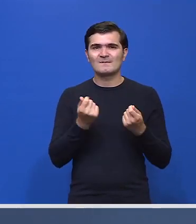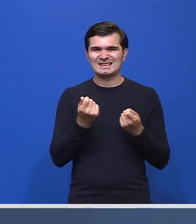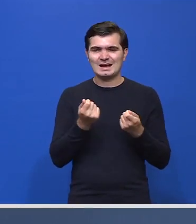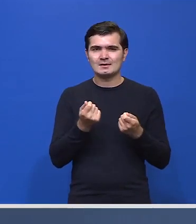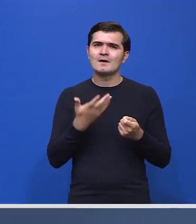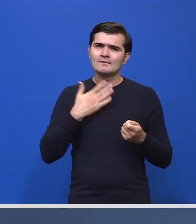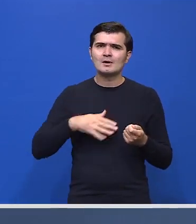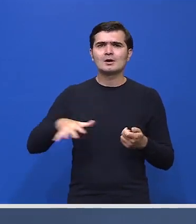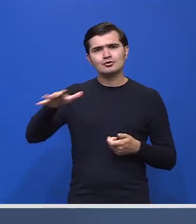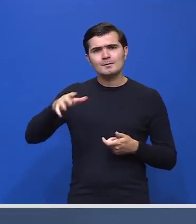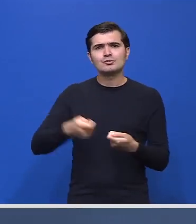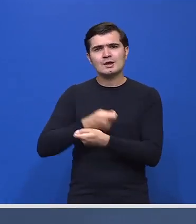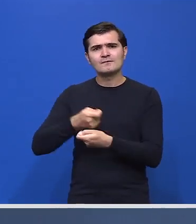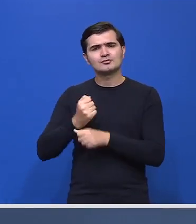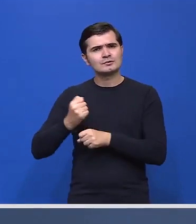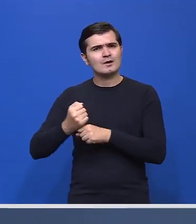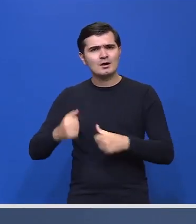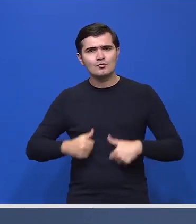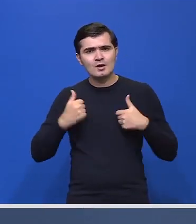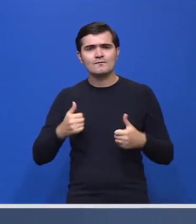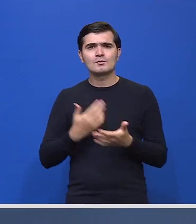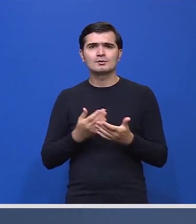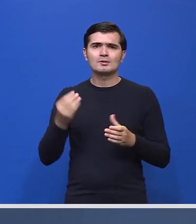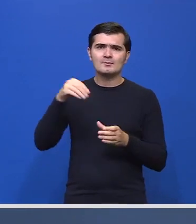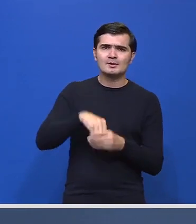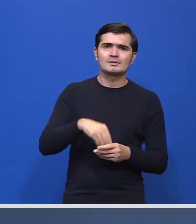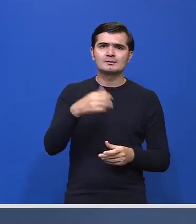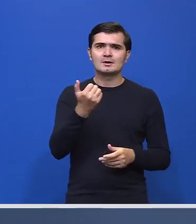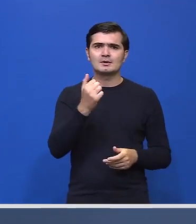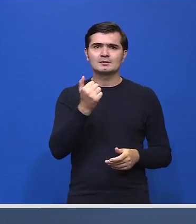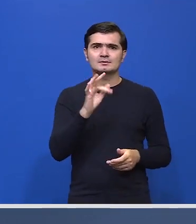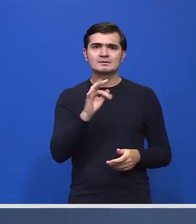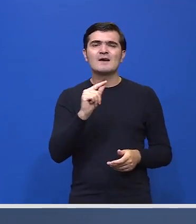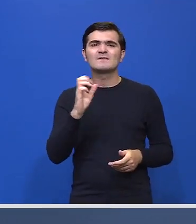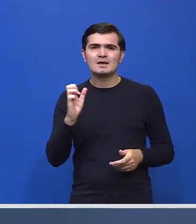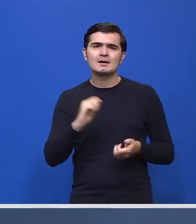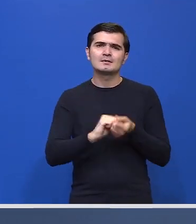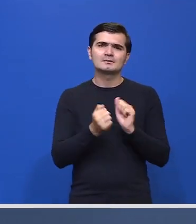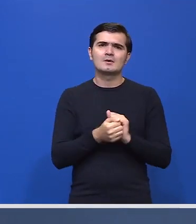ca și mediul de afaceri să facă un efort pentru implementarea SAFTE, pentru implementarea